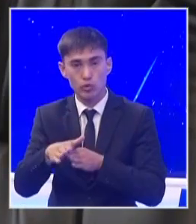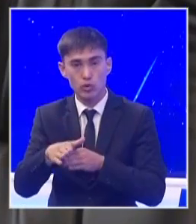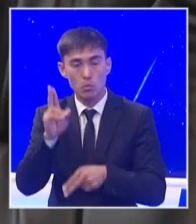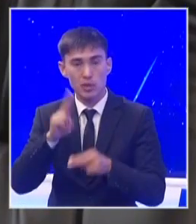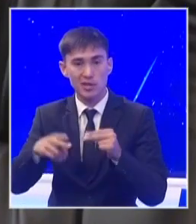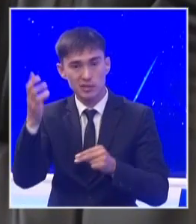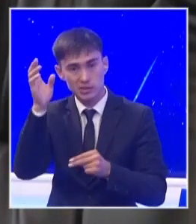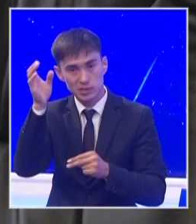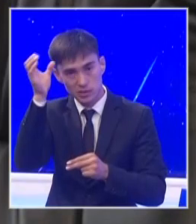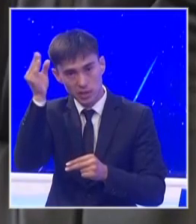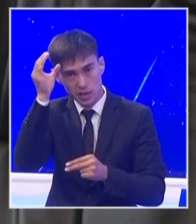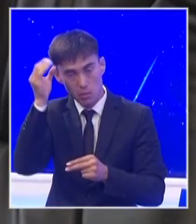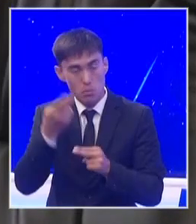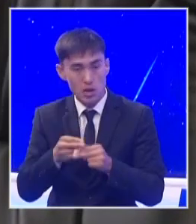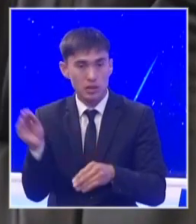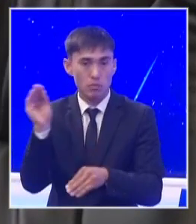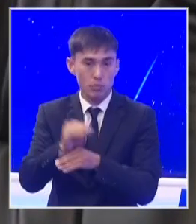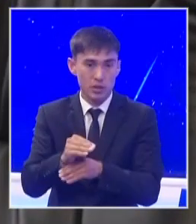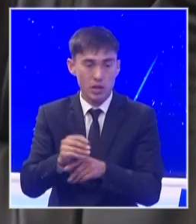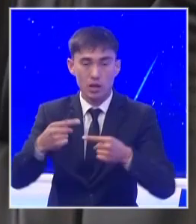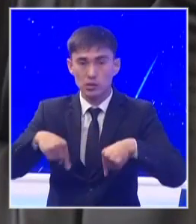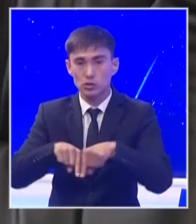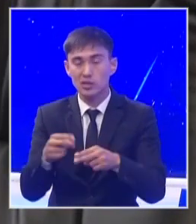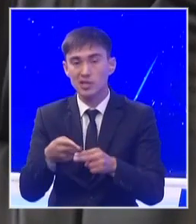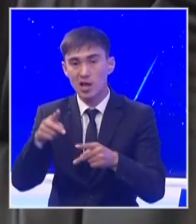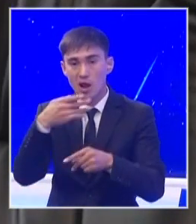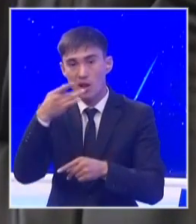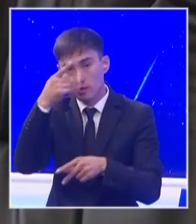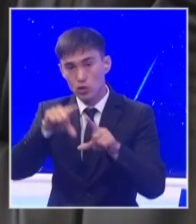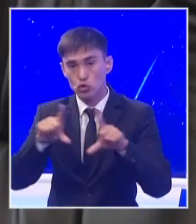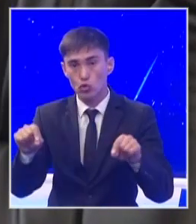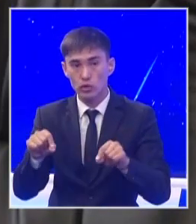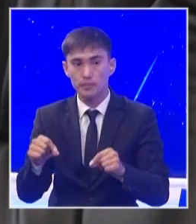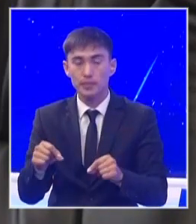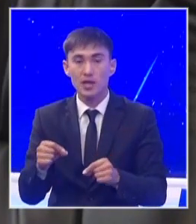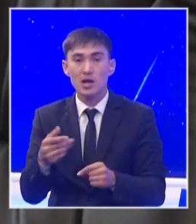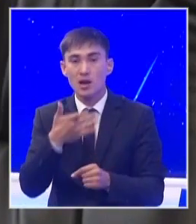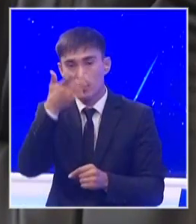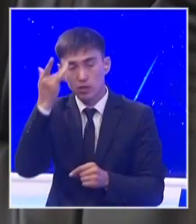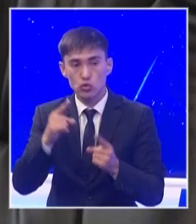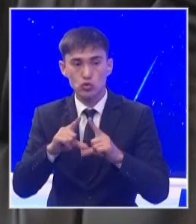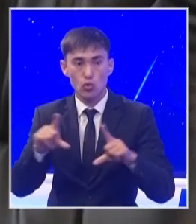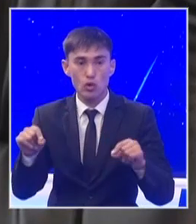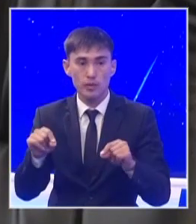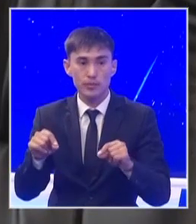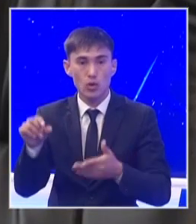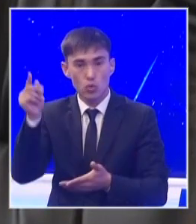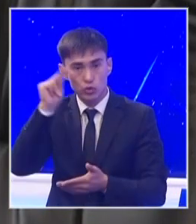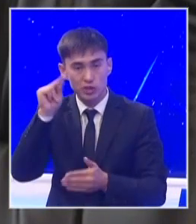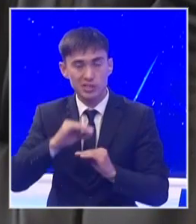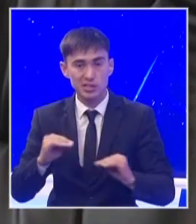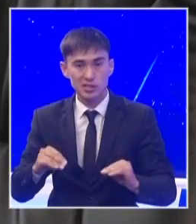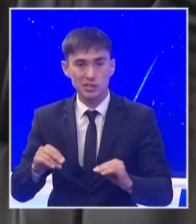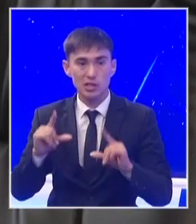в знаниях, мы организуем эти летние школы. Конечно, в летние школы учащиеся